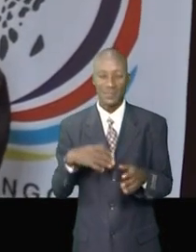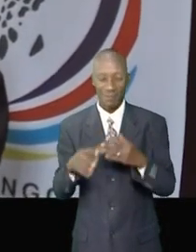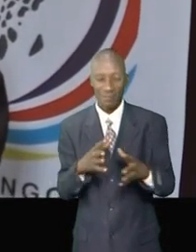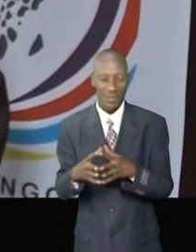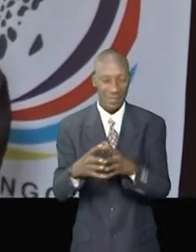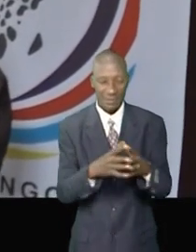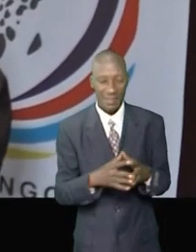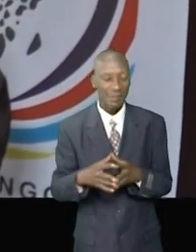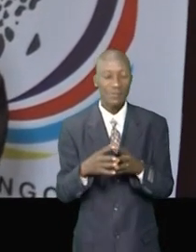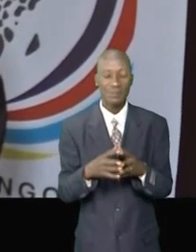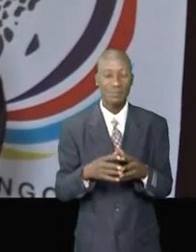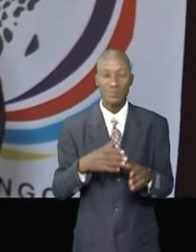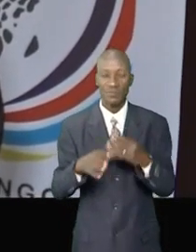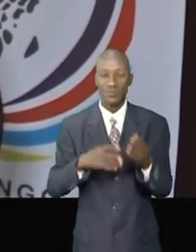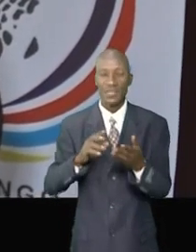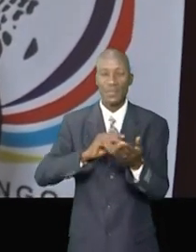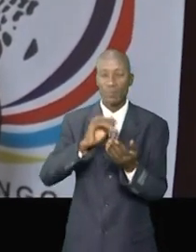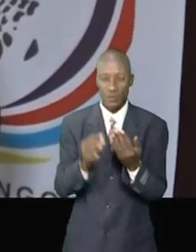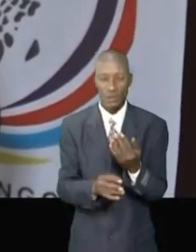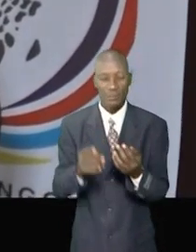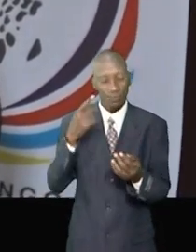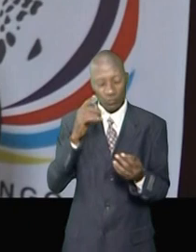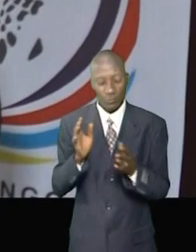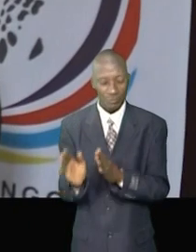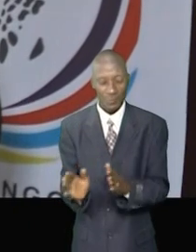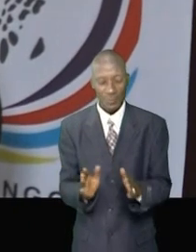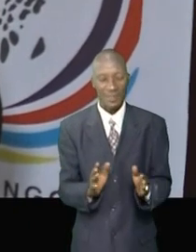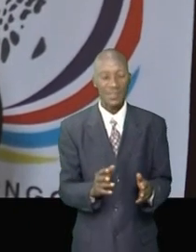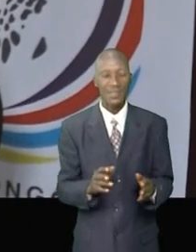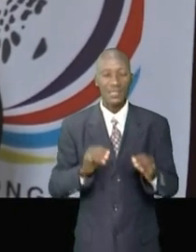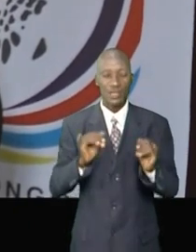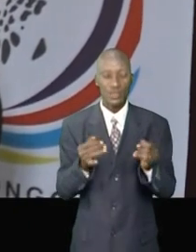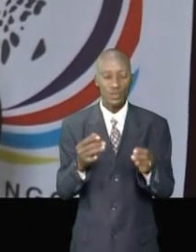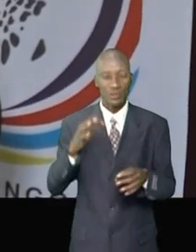du projet depuis sa naissance. Donc nous avons voulu